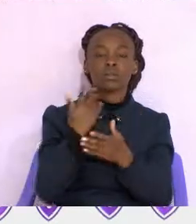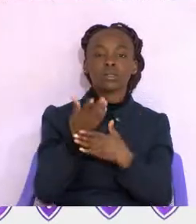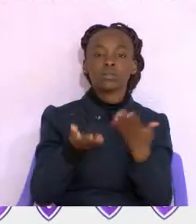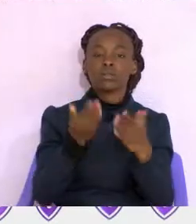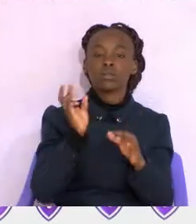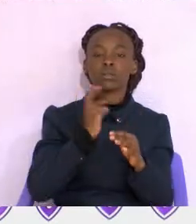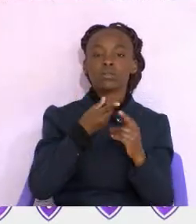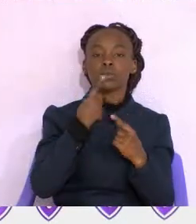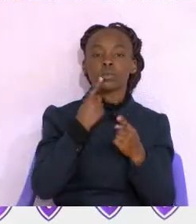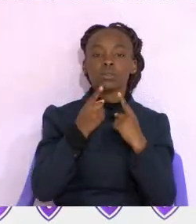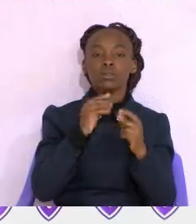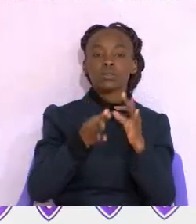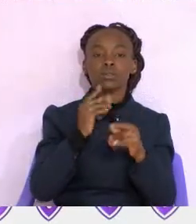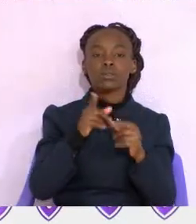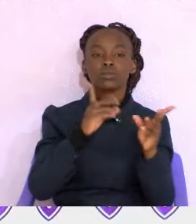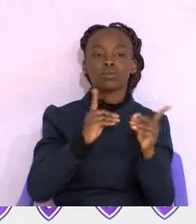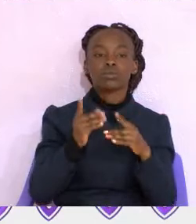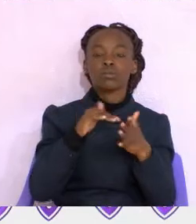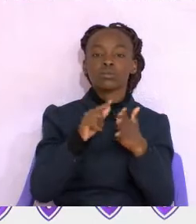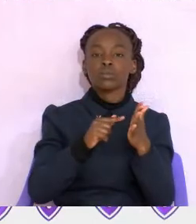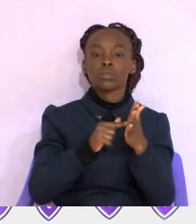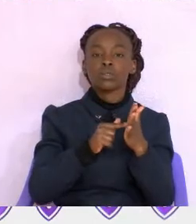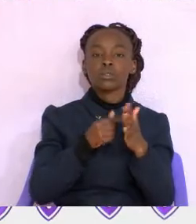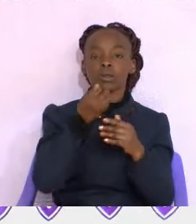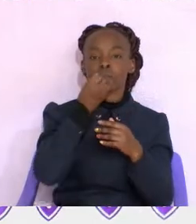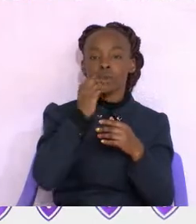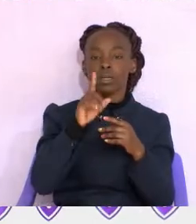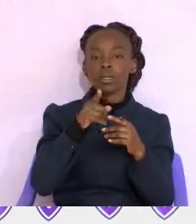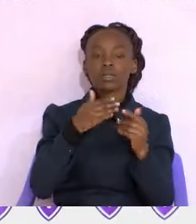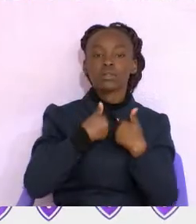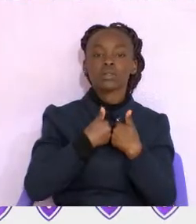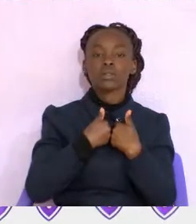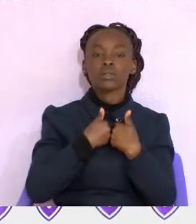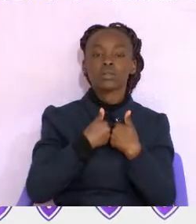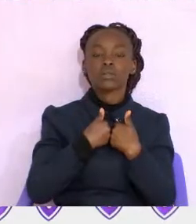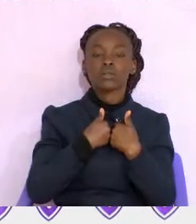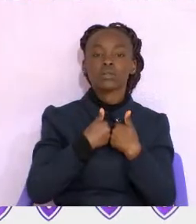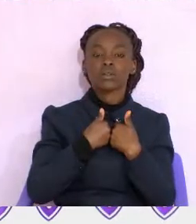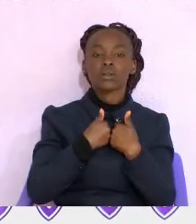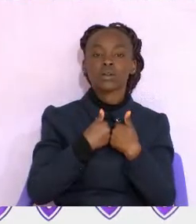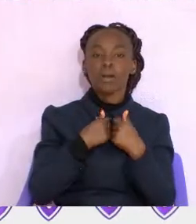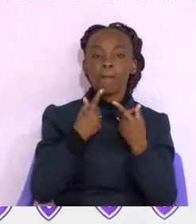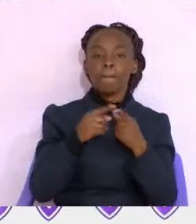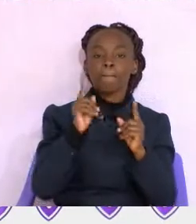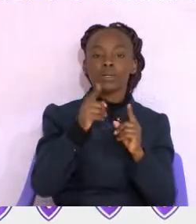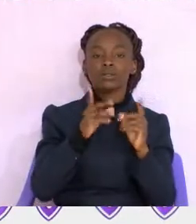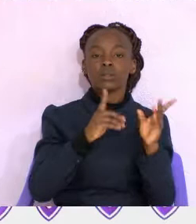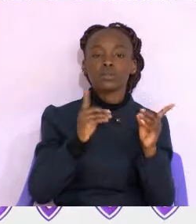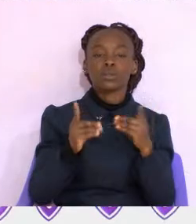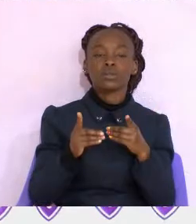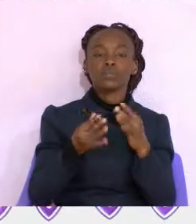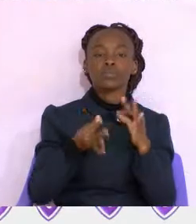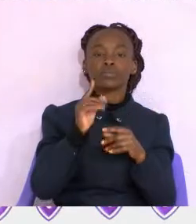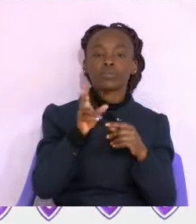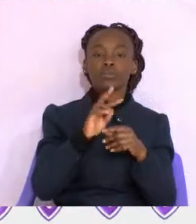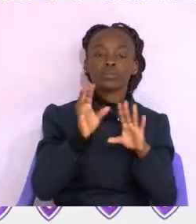ama uharibifu itaonekana. Wapendwa, wakati ile kitu hauioni, sio rahisi ukaiangalie ama ukaamini itakuwa.